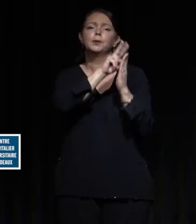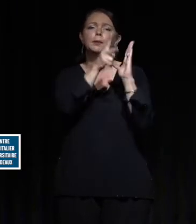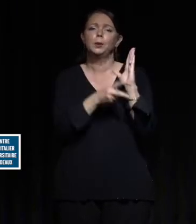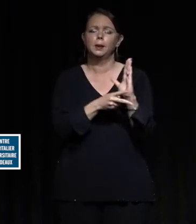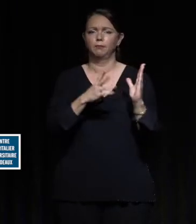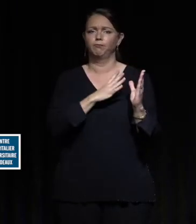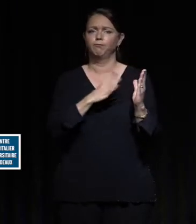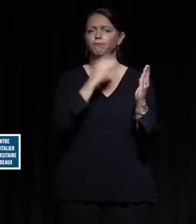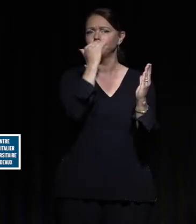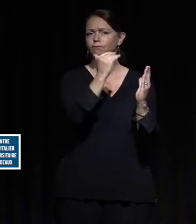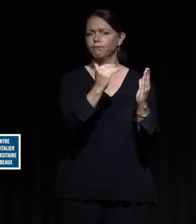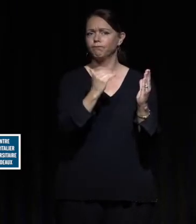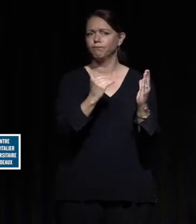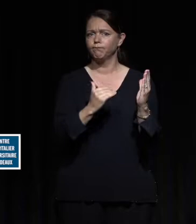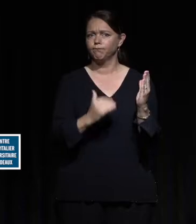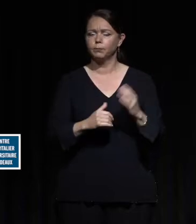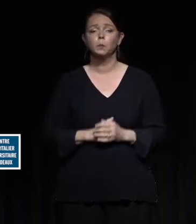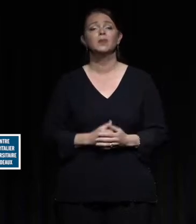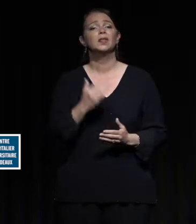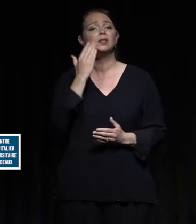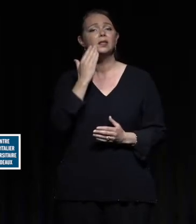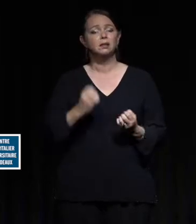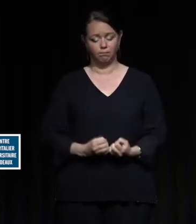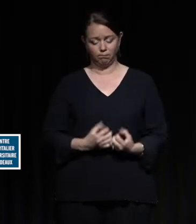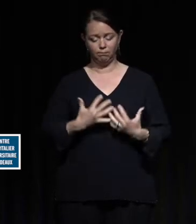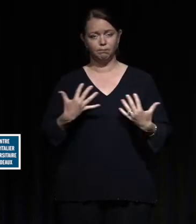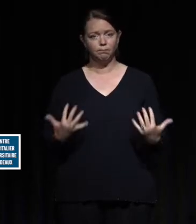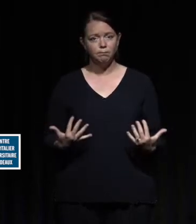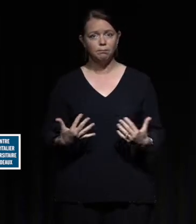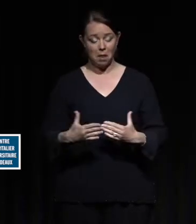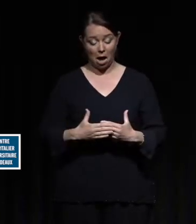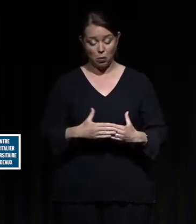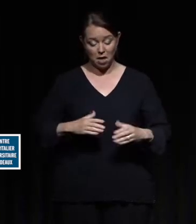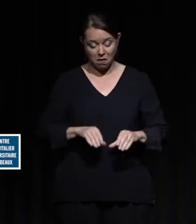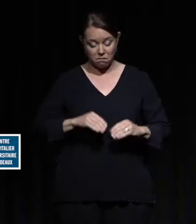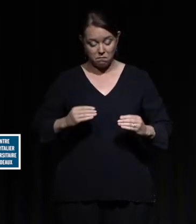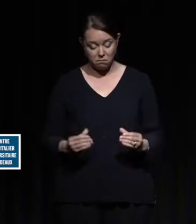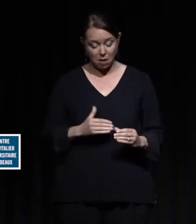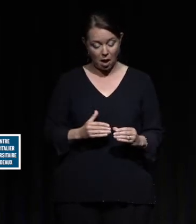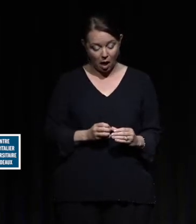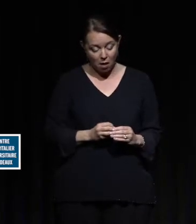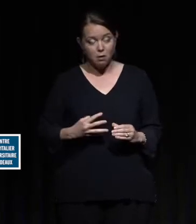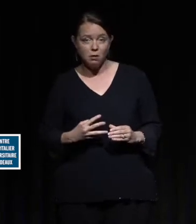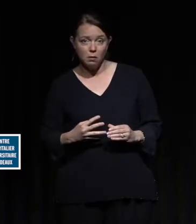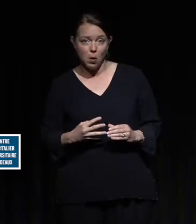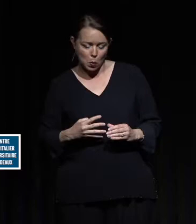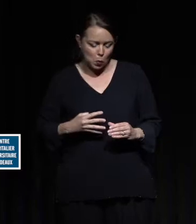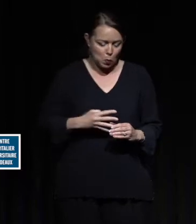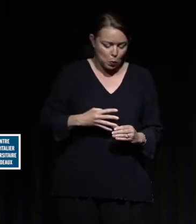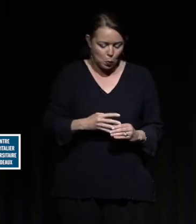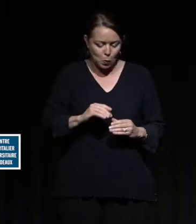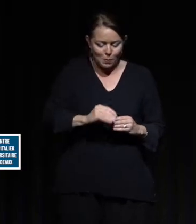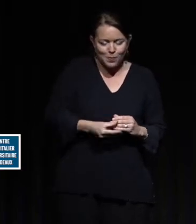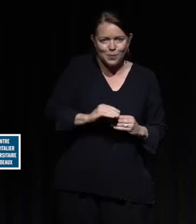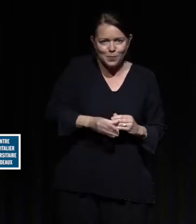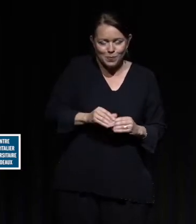topographies de l'endométriose. Lorsque l'endométriose va juste à côté de chez elle, c'est-à-dire elle sort de la muqueuse pour aller dans le myomètre,